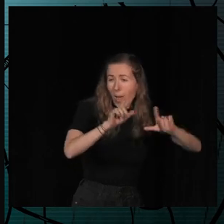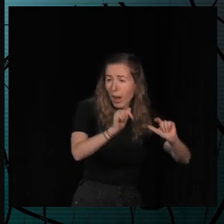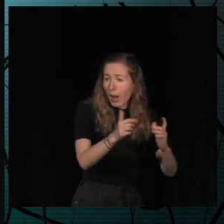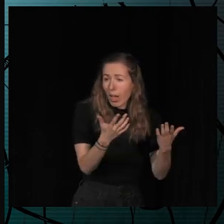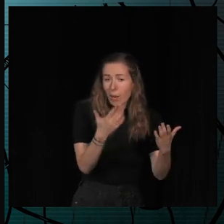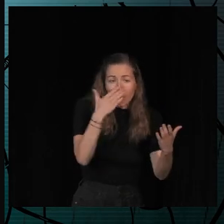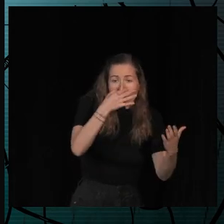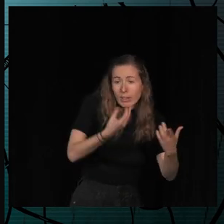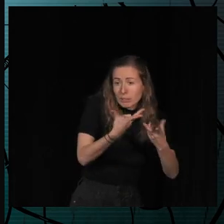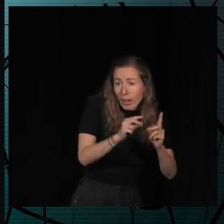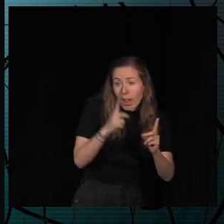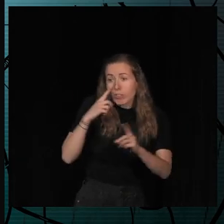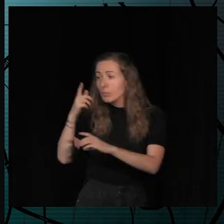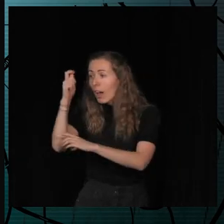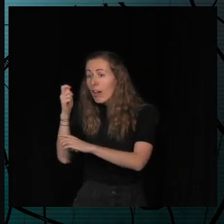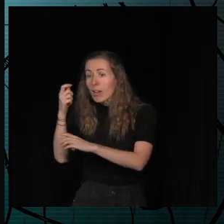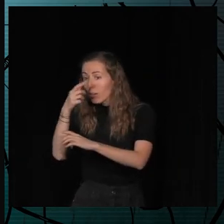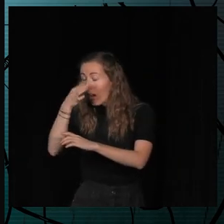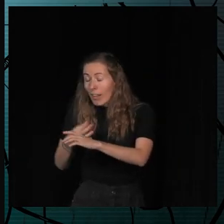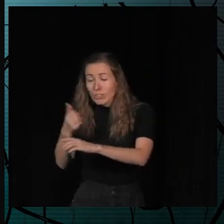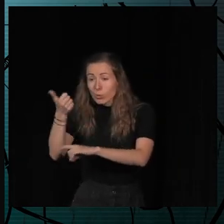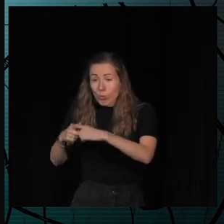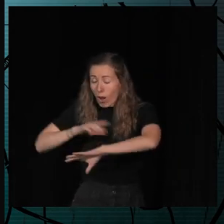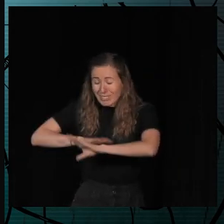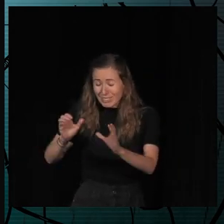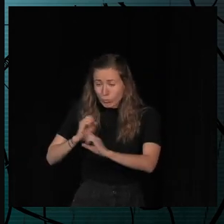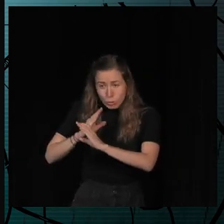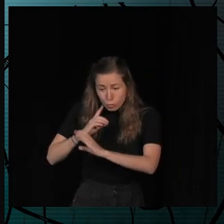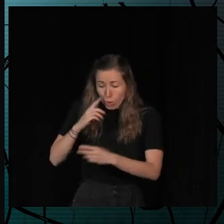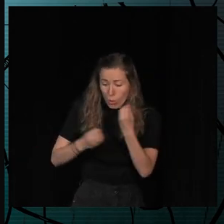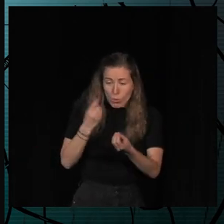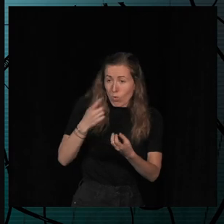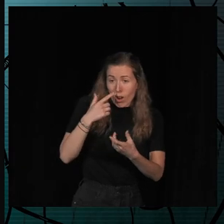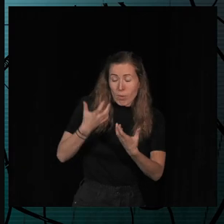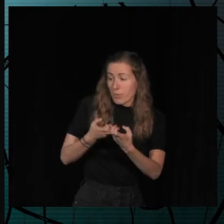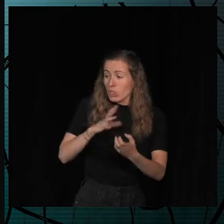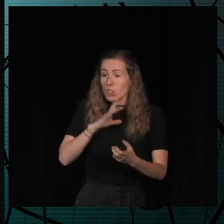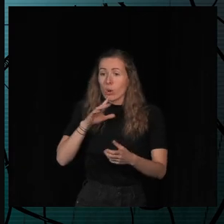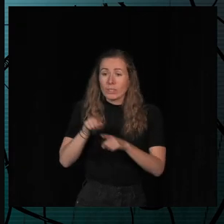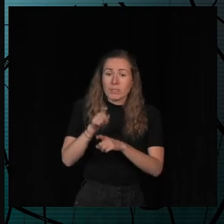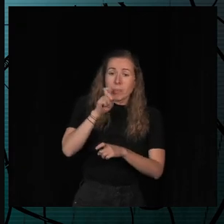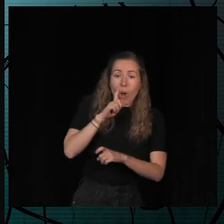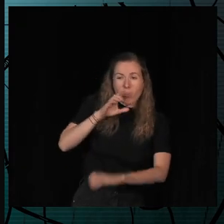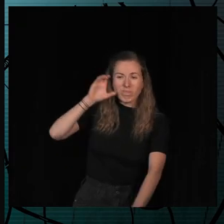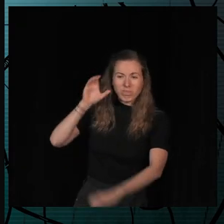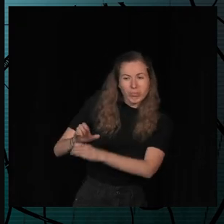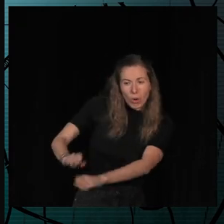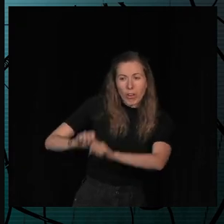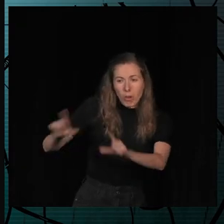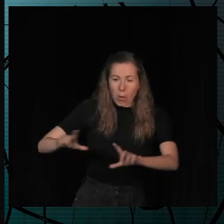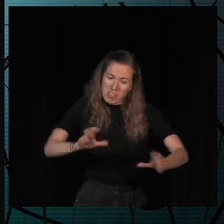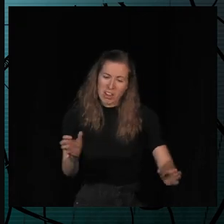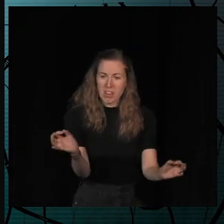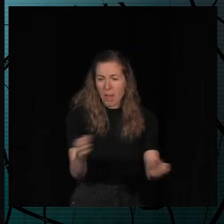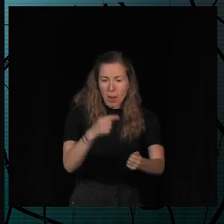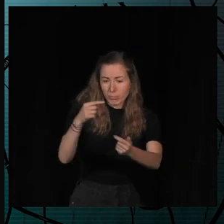l'interdiction des smartphones très très tard ils ont pas de télé ils sont dans un rapport très anti écran et plus on